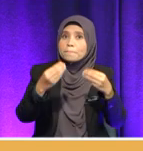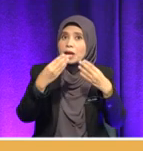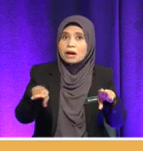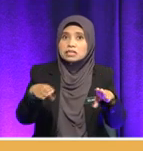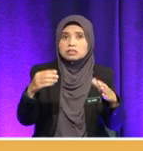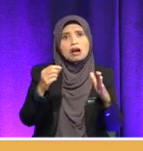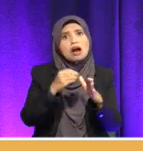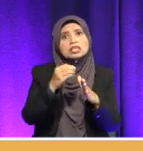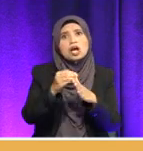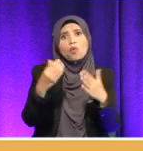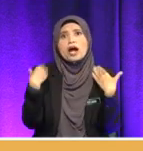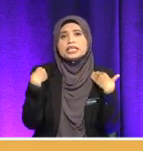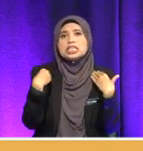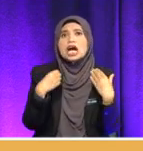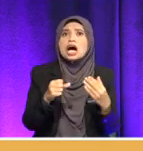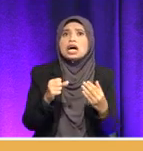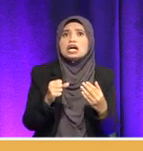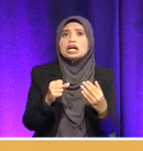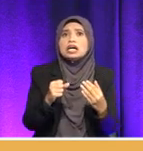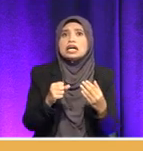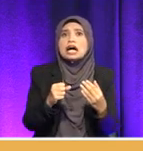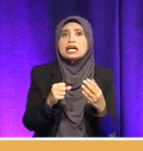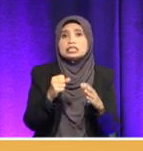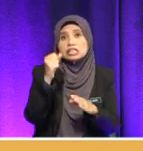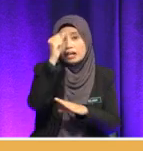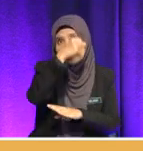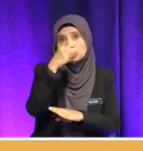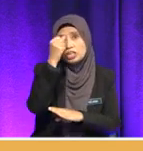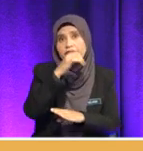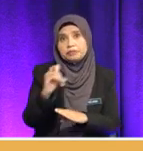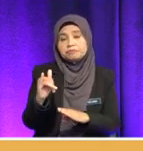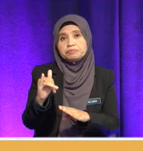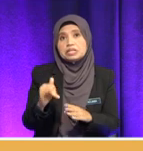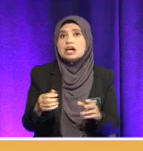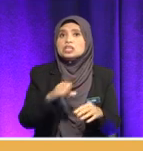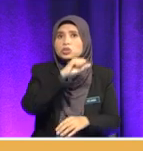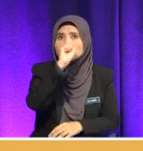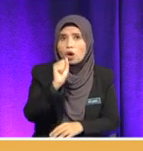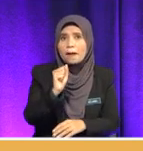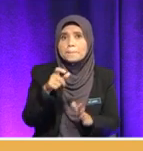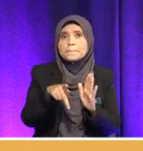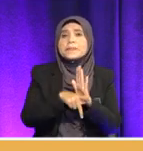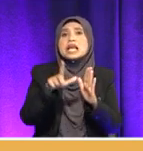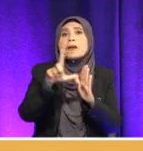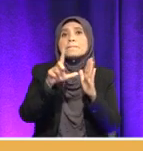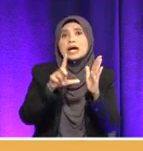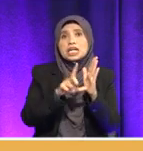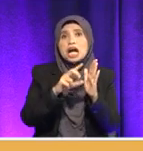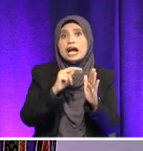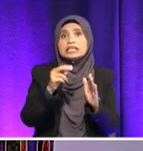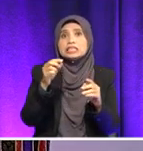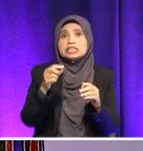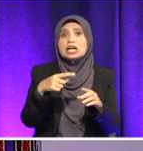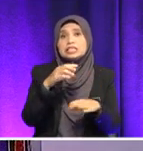syarat-syarat yang perlu dipatuhi dan ia juga adalah soal berkaitan dengan perlembagaan negara yang akan menikah